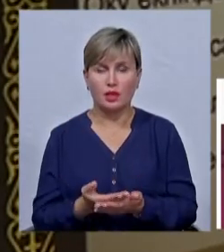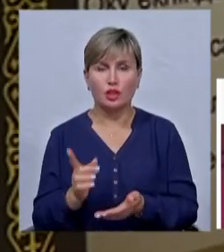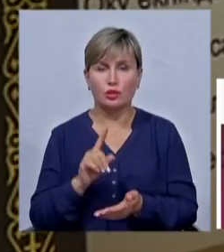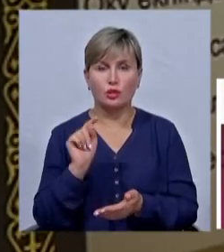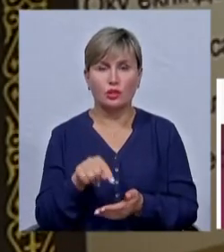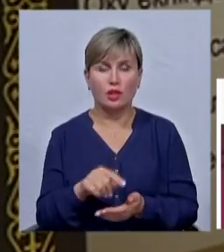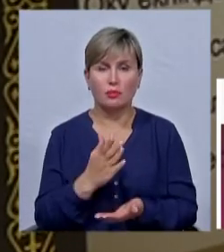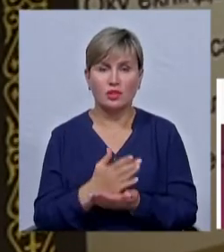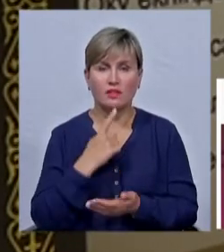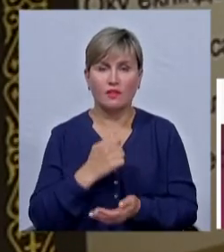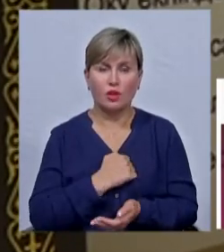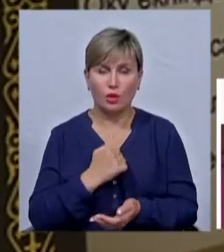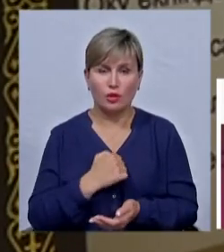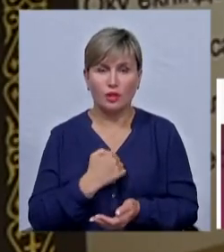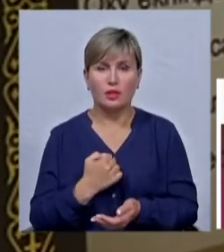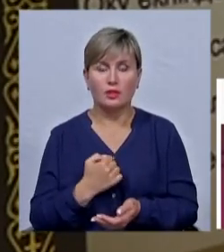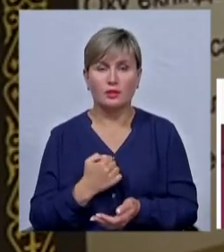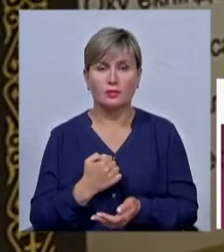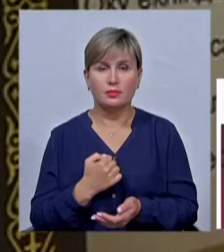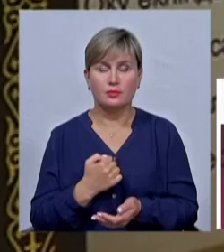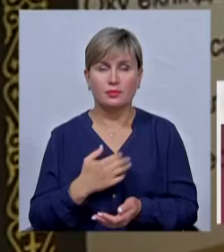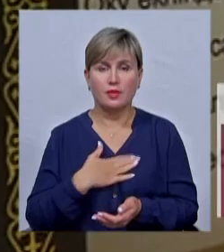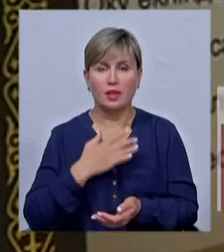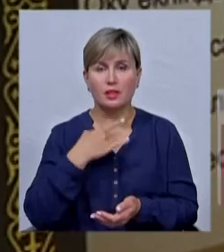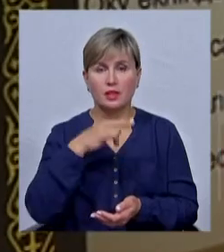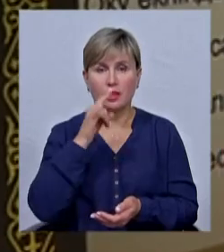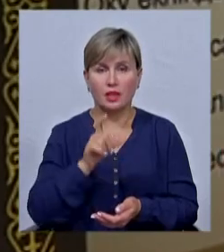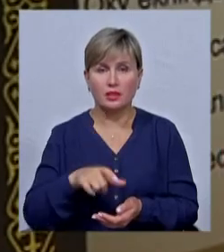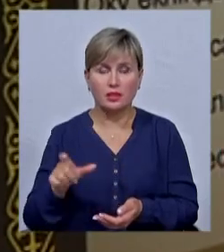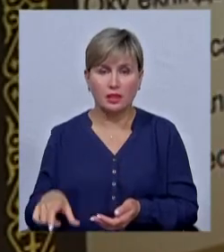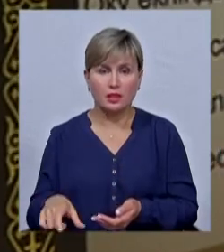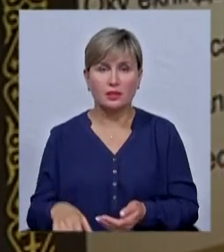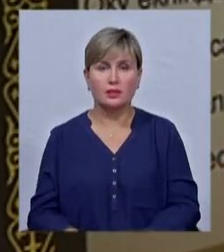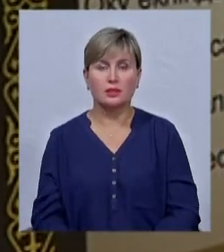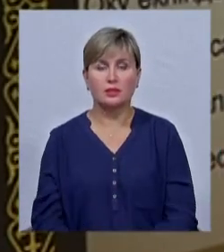там лежат войны нашей казахи и